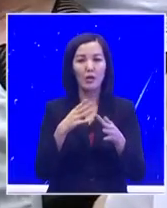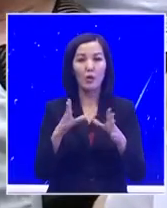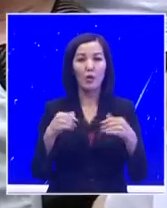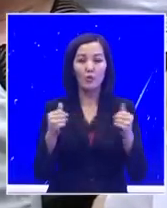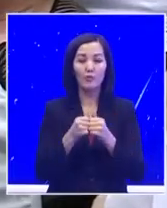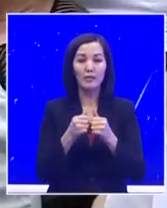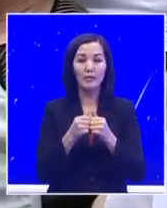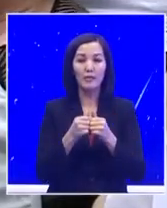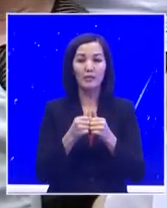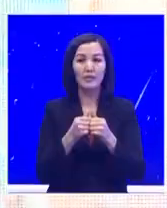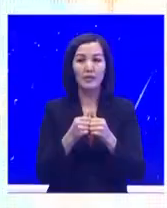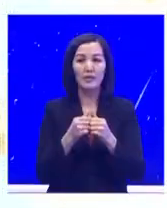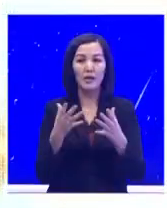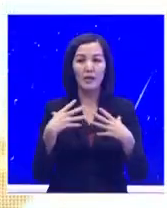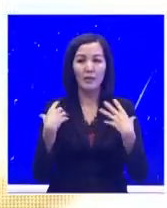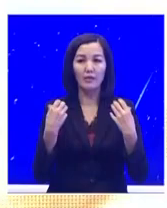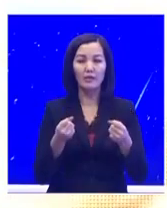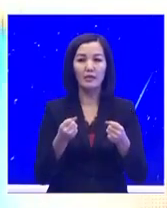Отбасыларымызда